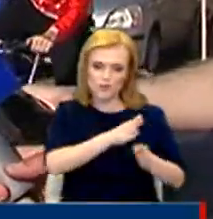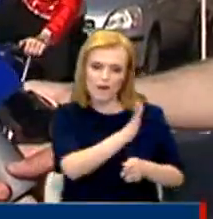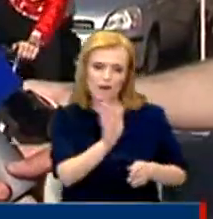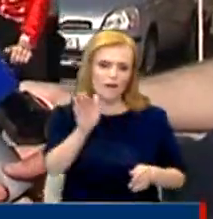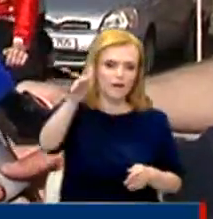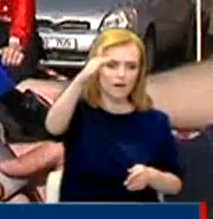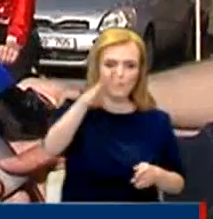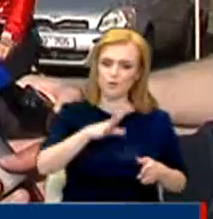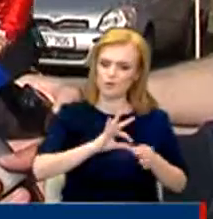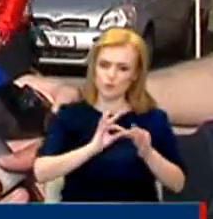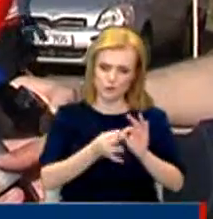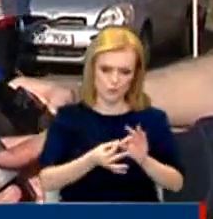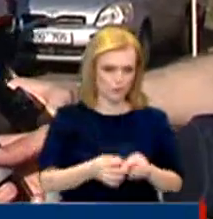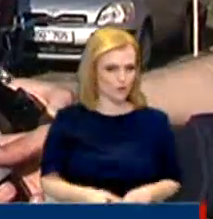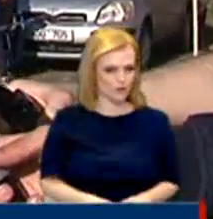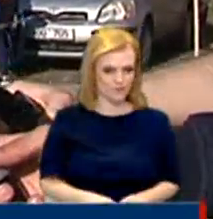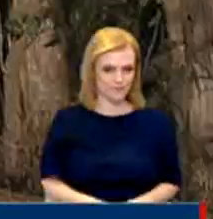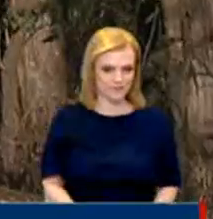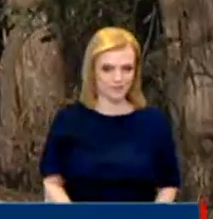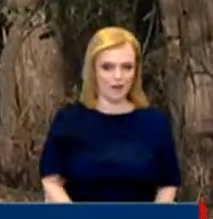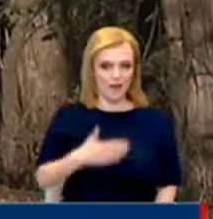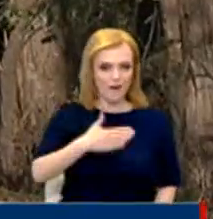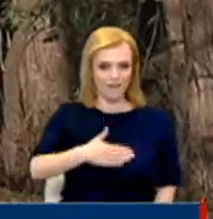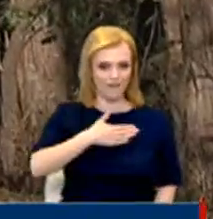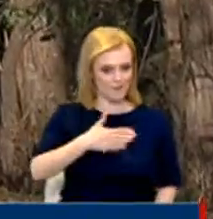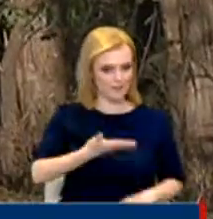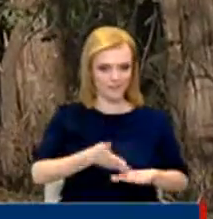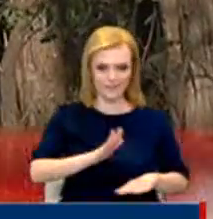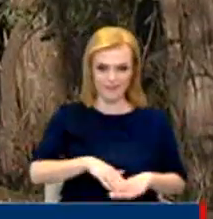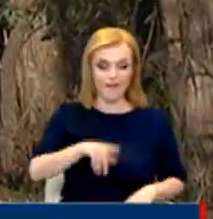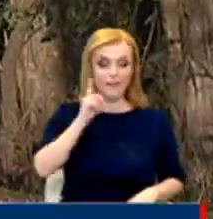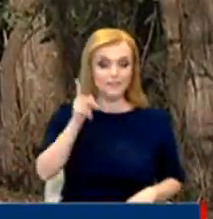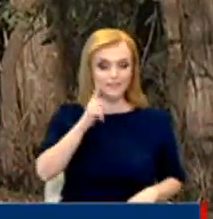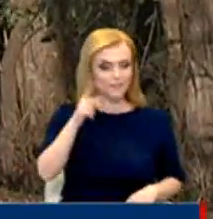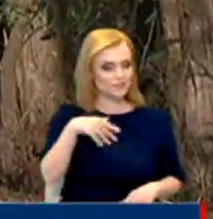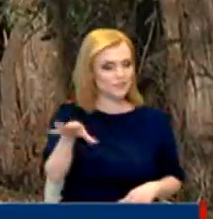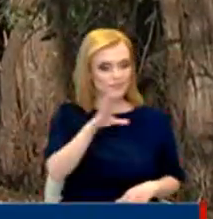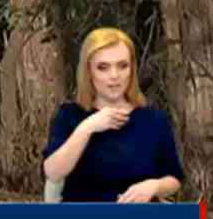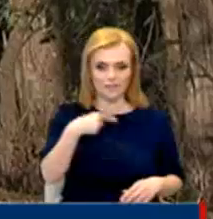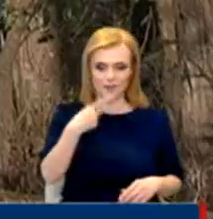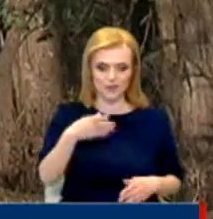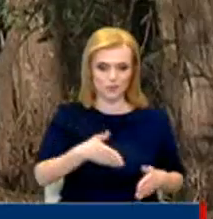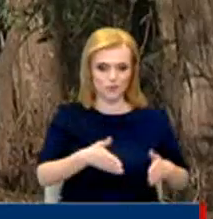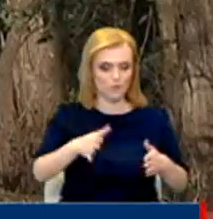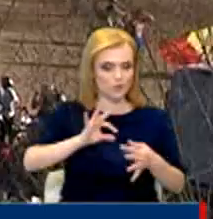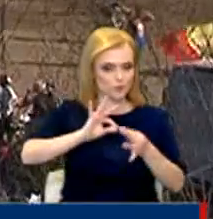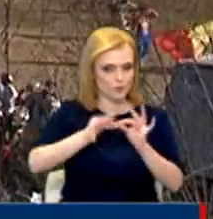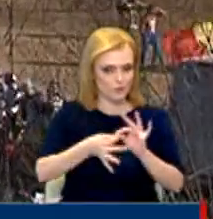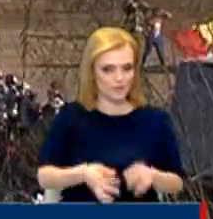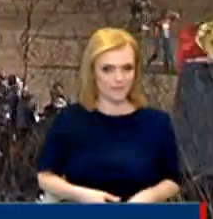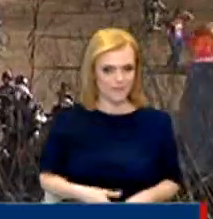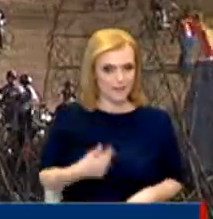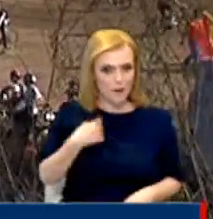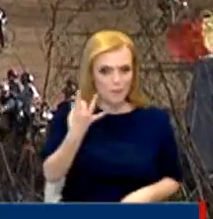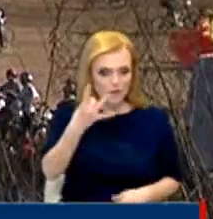Сильно поднимается пульс, и потом тяжело прийти в себя. Тинери спун, что трасеул а фос компликат. Pentru mine prima dată era destul